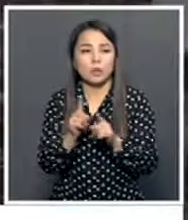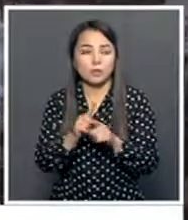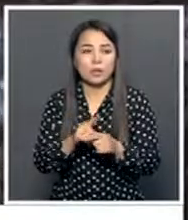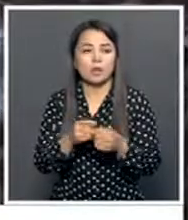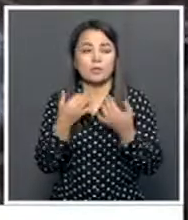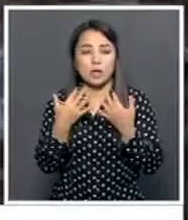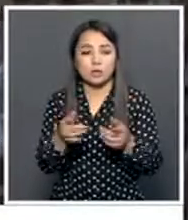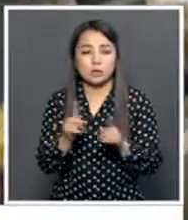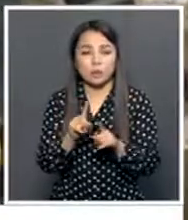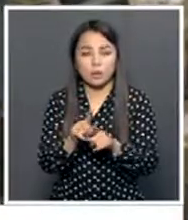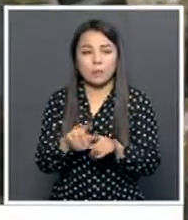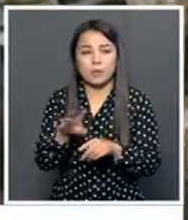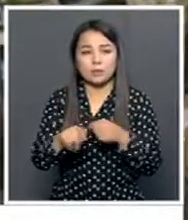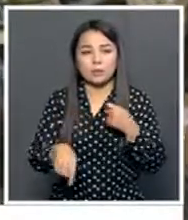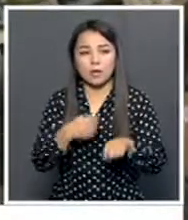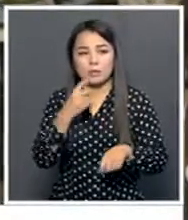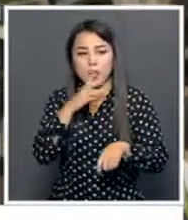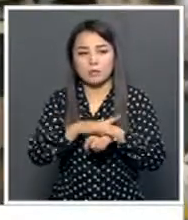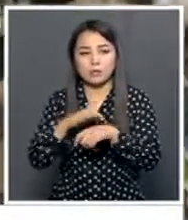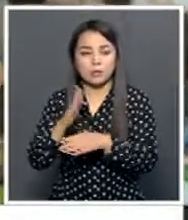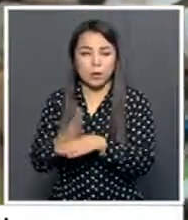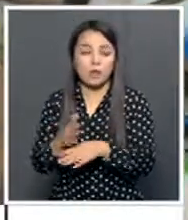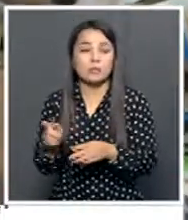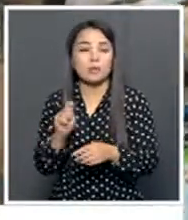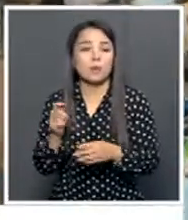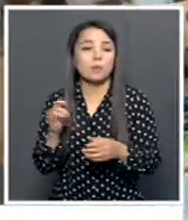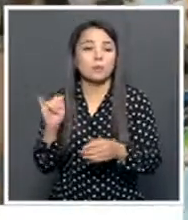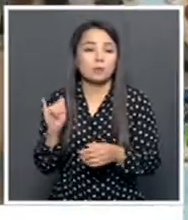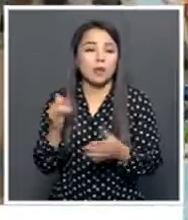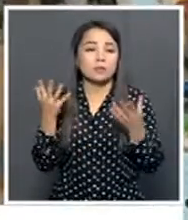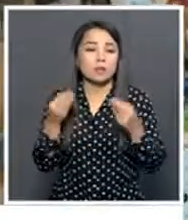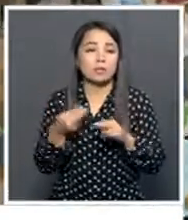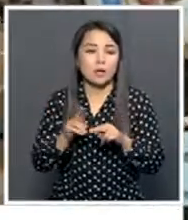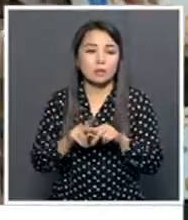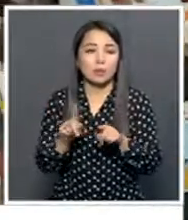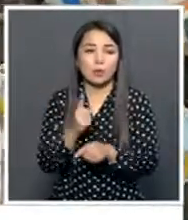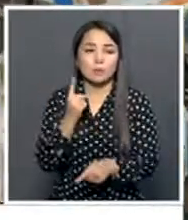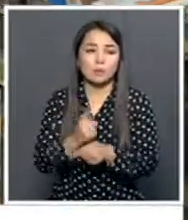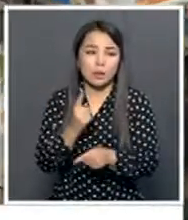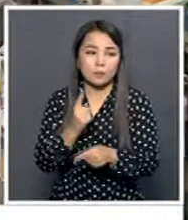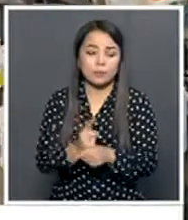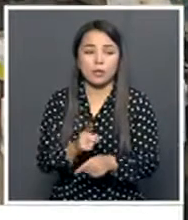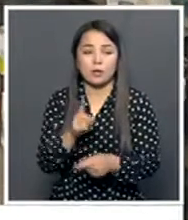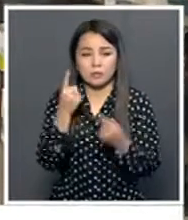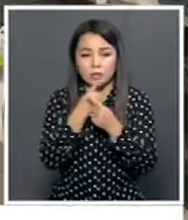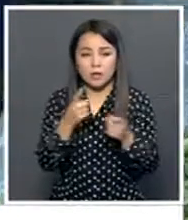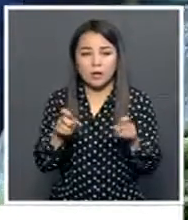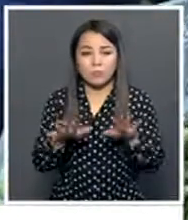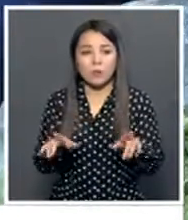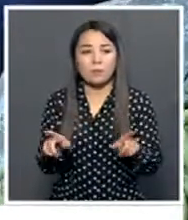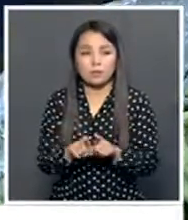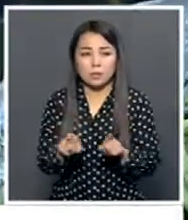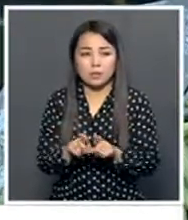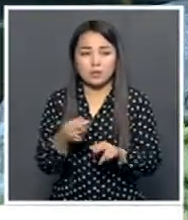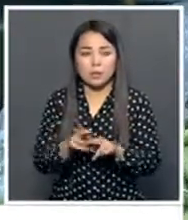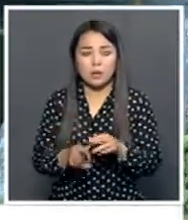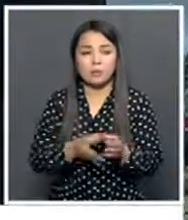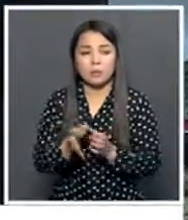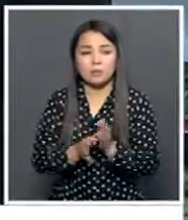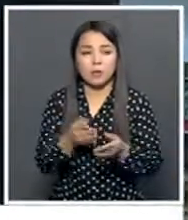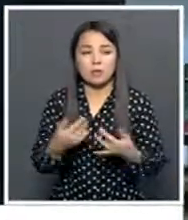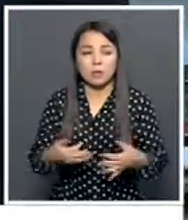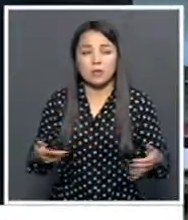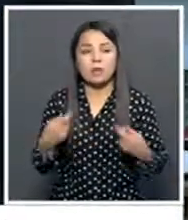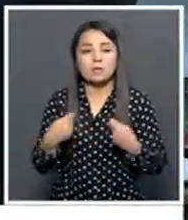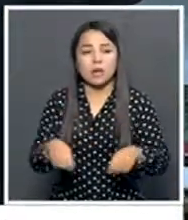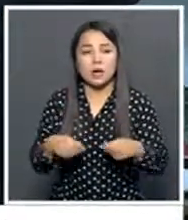сәйкес жабық базарларға демалыс күндері жұмыс істеуге тыйым салынған. Алайда мұндай талаптарды орындамай отырған сауда орындарының бірі осы. Мұнда көкөніс пен